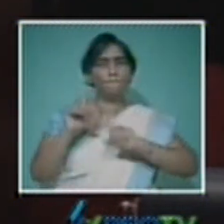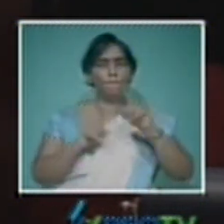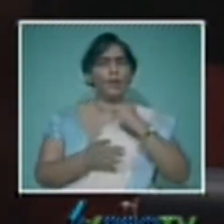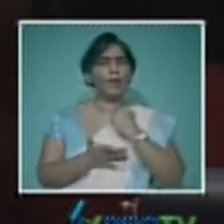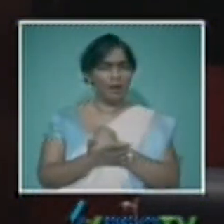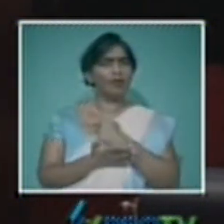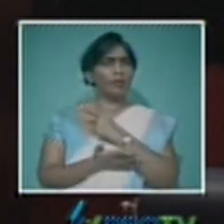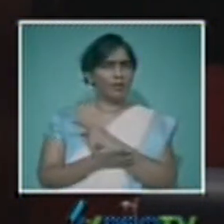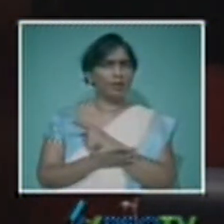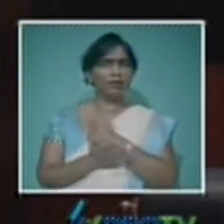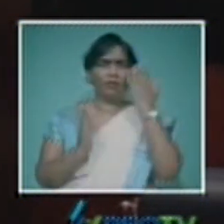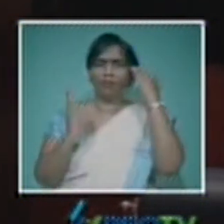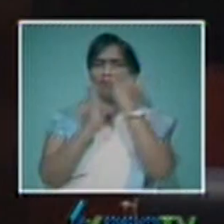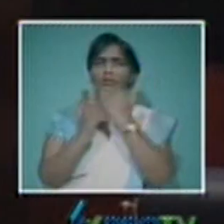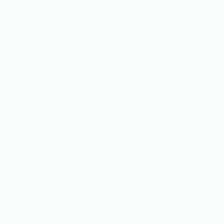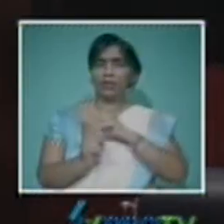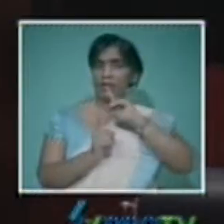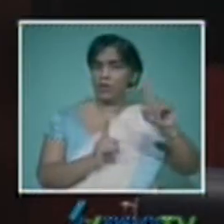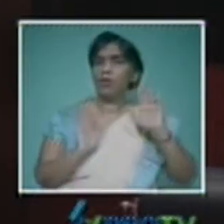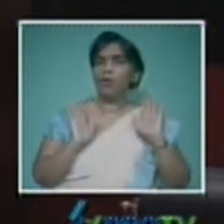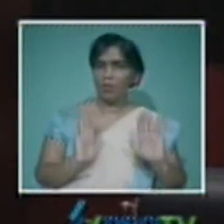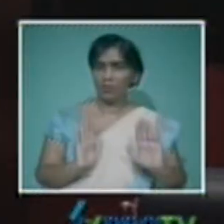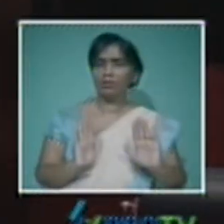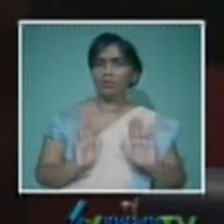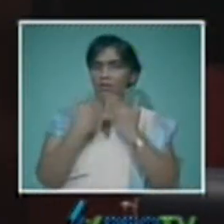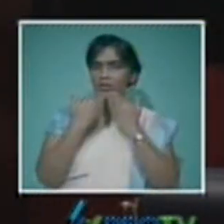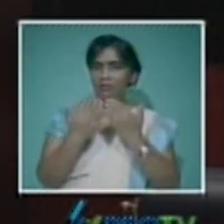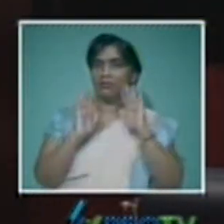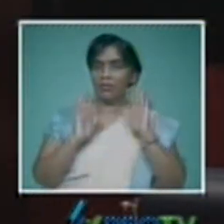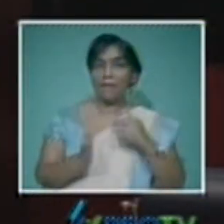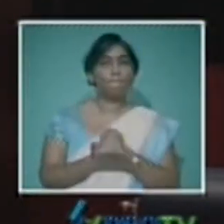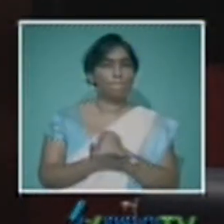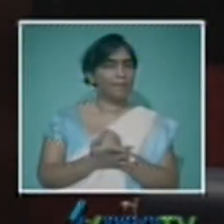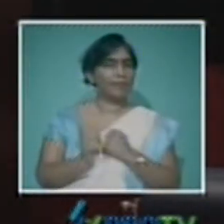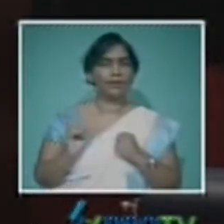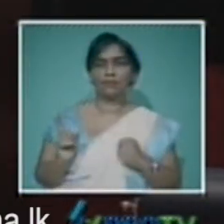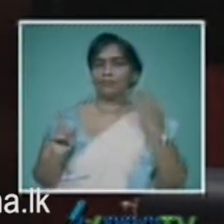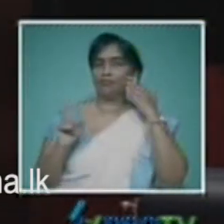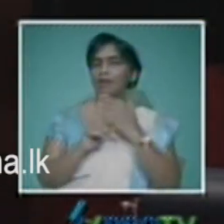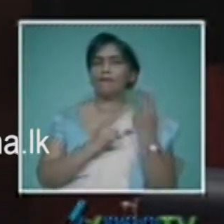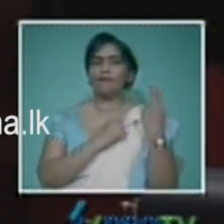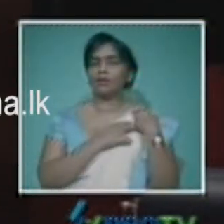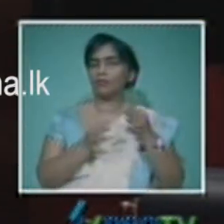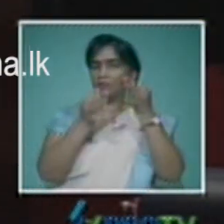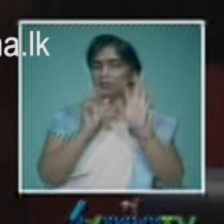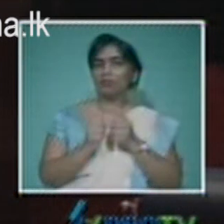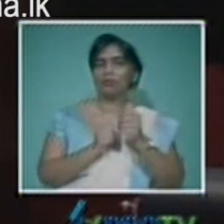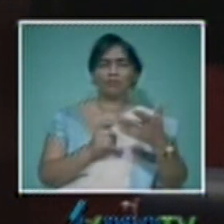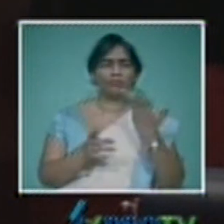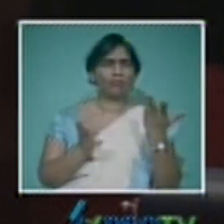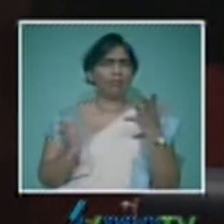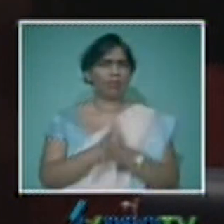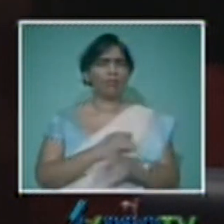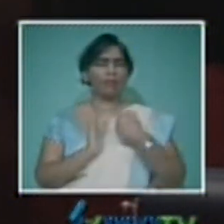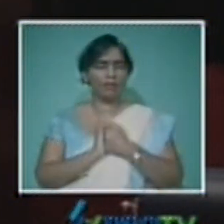මහා බැංකුව විසින් කරුණු ඉදිරිපත් කළ යුතු වෙනවා. එතේ ඉදිරිපත් කළේ නැහැ. මහා බැංකුව මේ තිබෙන වගකීම ලෙසින් ඉස්සකලාද කියන ප්‍රශ්නය